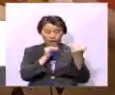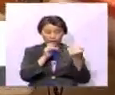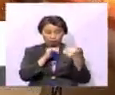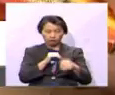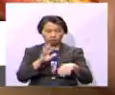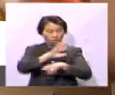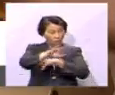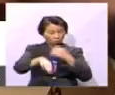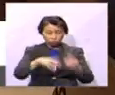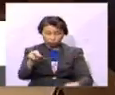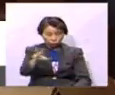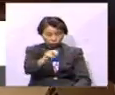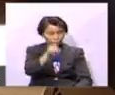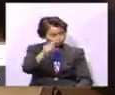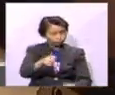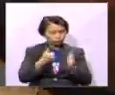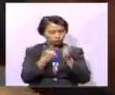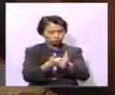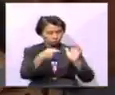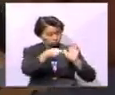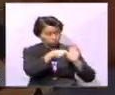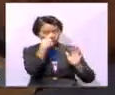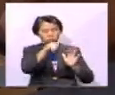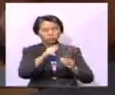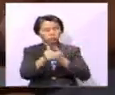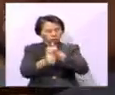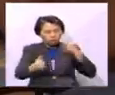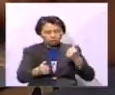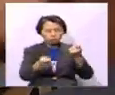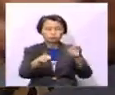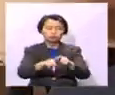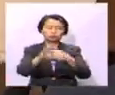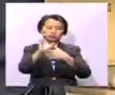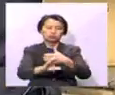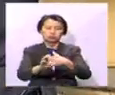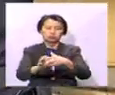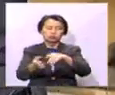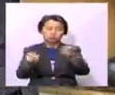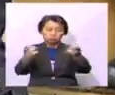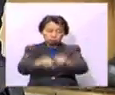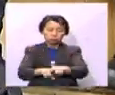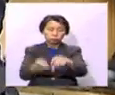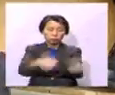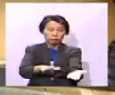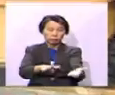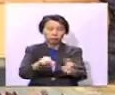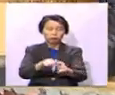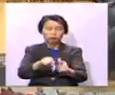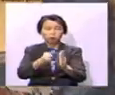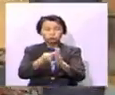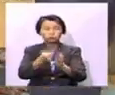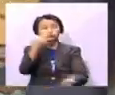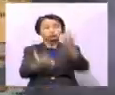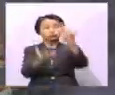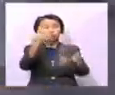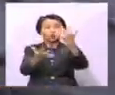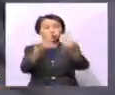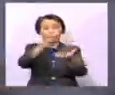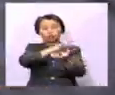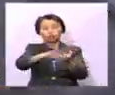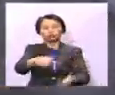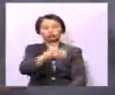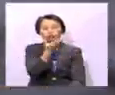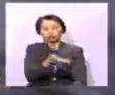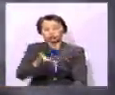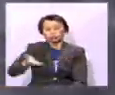larangan ini dapat dipatuhi semua pihak demi mengelak berlakunya kecederaan dan kematian serta punca kebakaran yang boleh memusnahkan harta